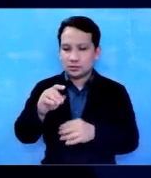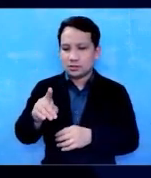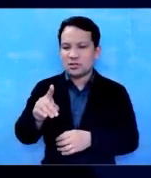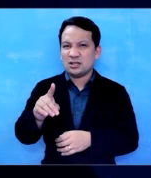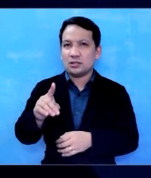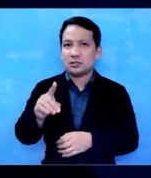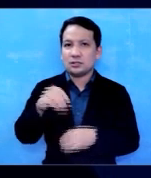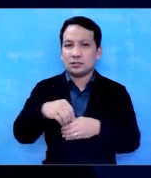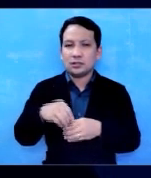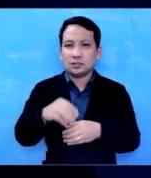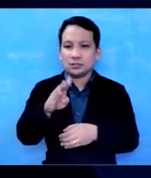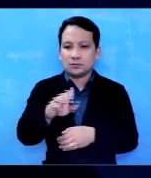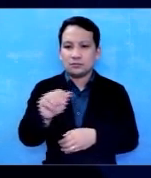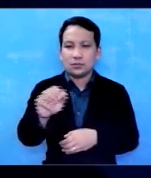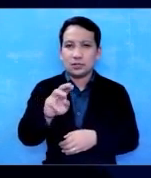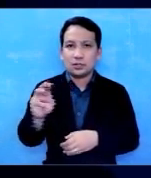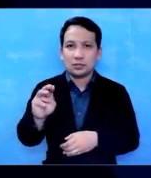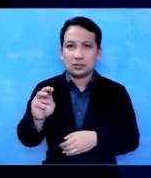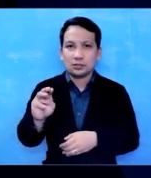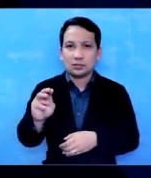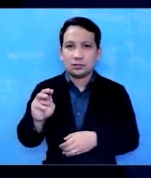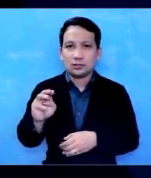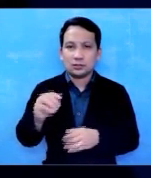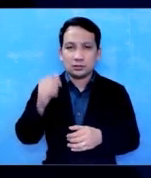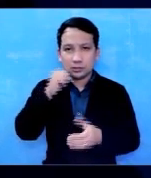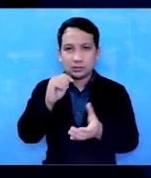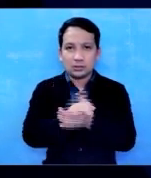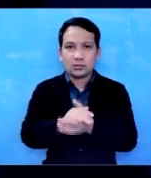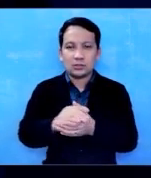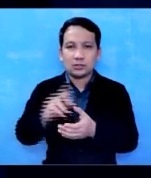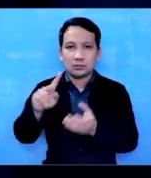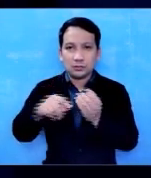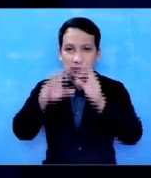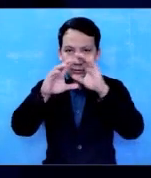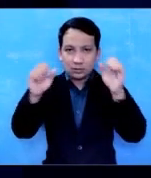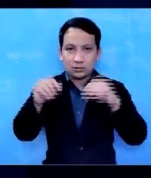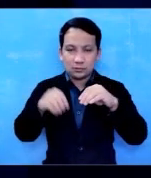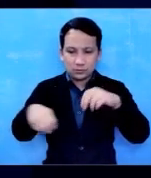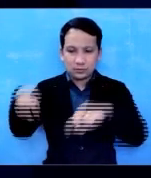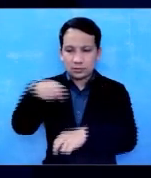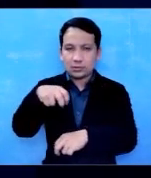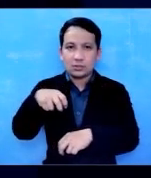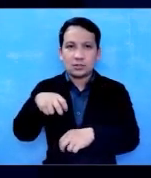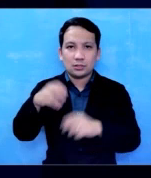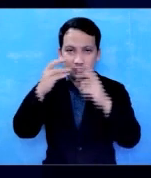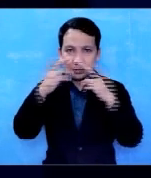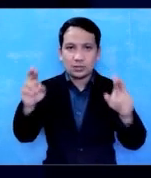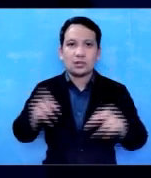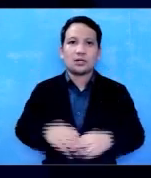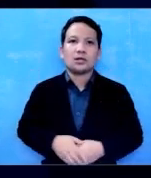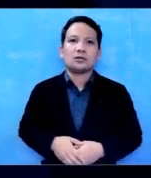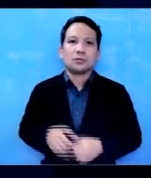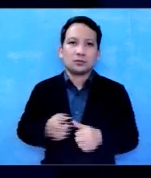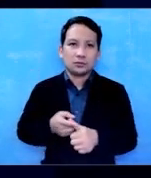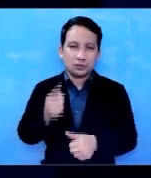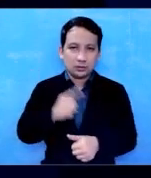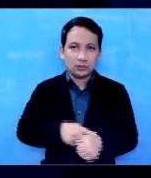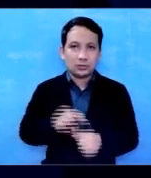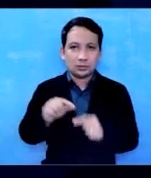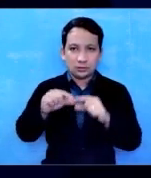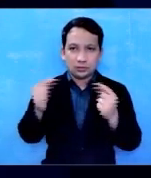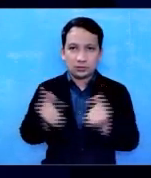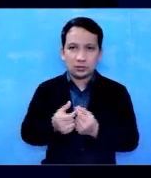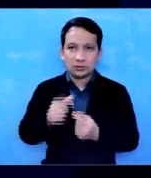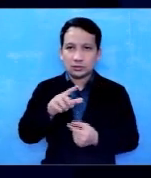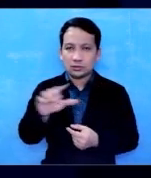ng Bangsamoro Autonomous Region na ang asawa ni Toy na si Vice Mayor Zihan ang mapaupo bilang acting mayor. Nauna nang sinabi ng kampo ni Vice Mayor Zihan